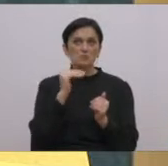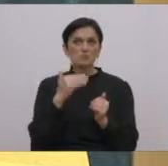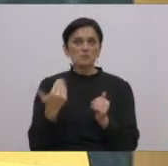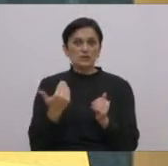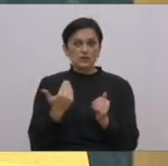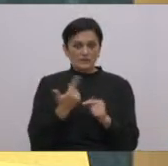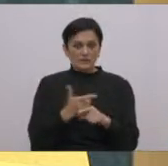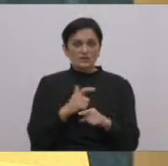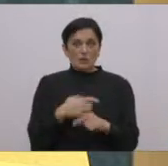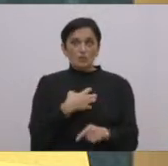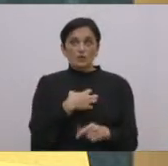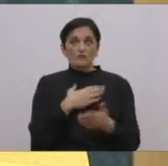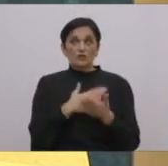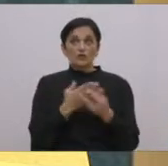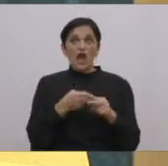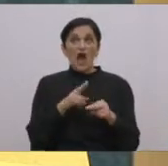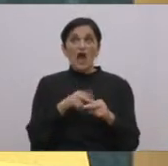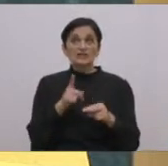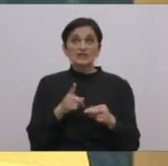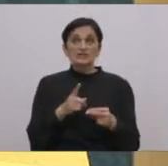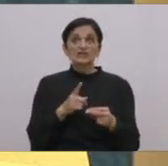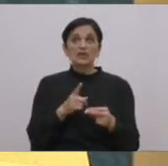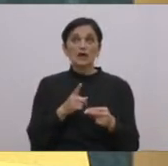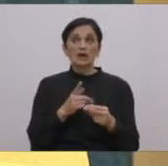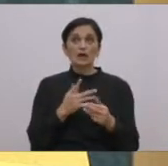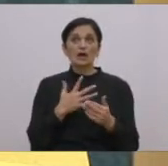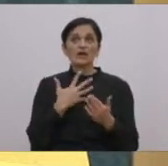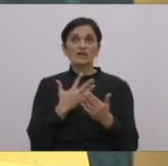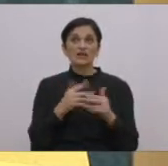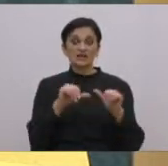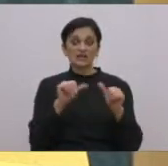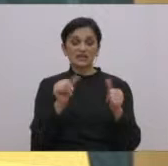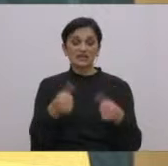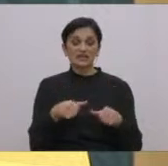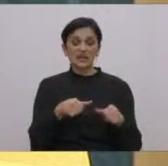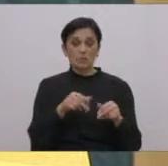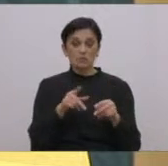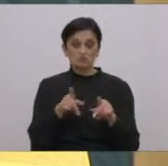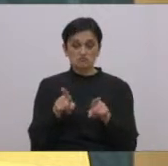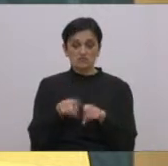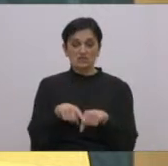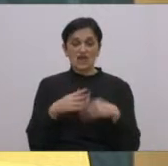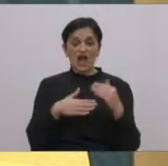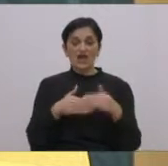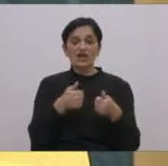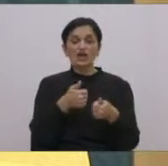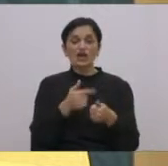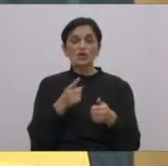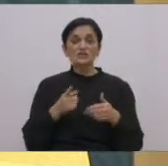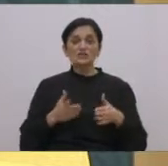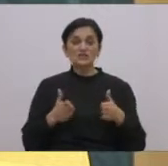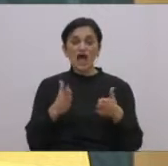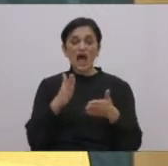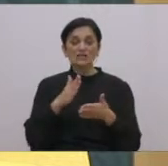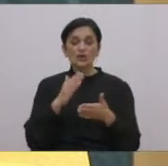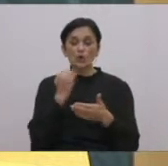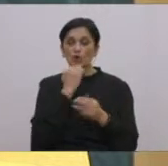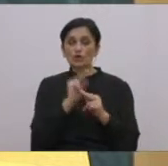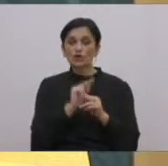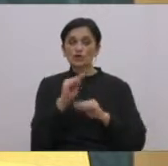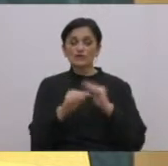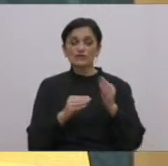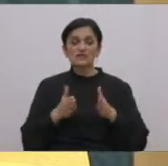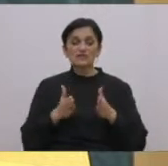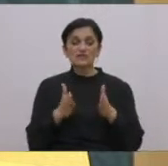ძალიან მნიშვნელოვანია და ეს ტენდენცია მსგავსი ხელშეწყობის ანუ არამხოლოდ საგზაო ინფრასტრუქტურის არამედ საგზაო